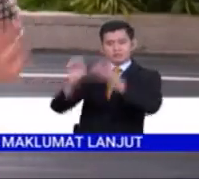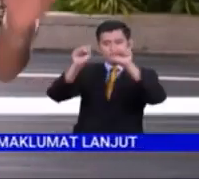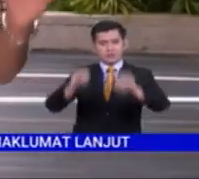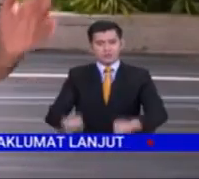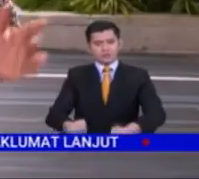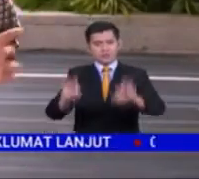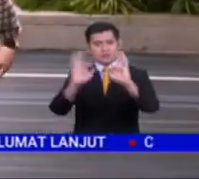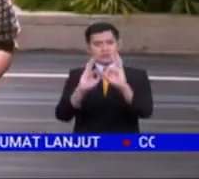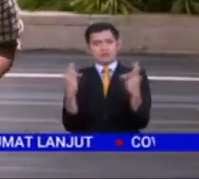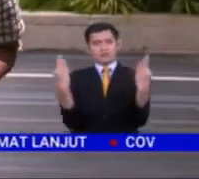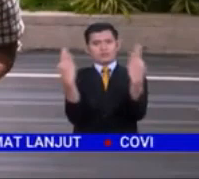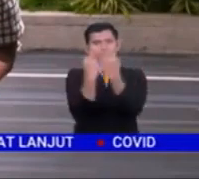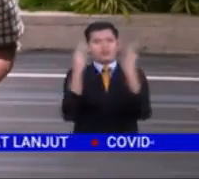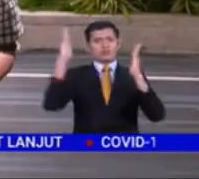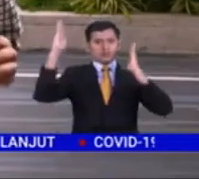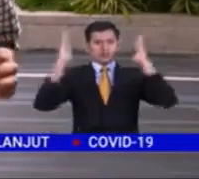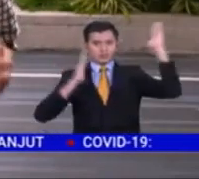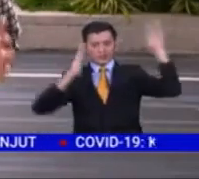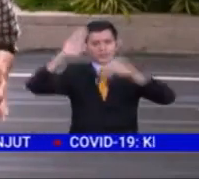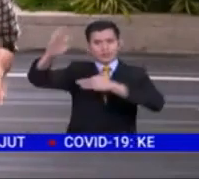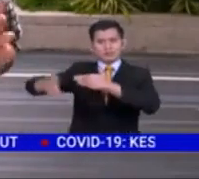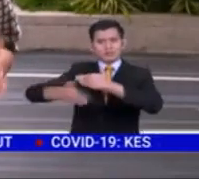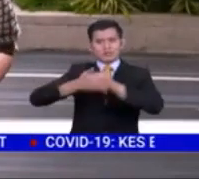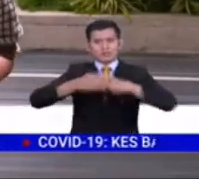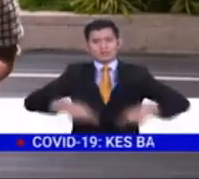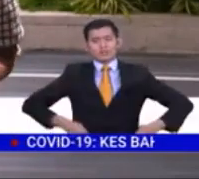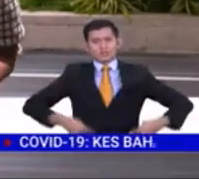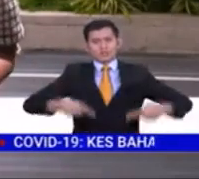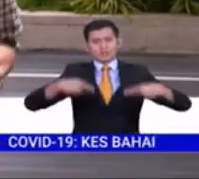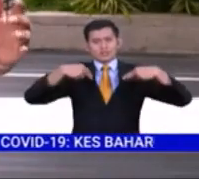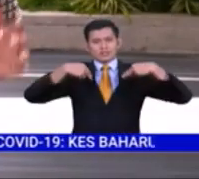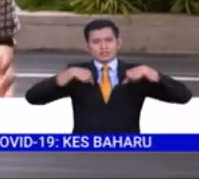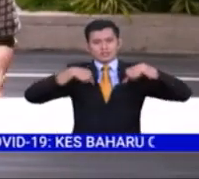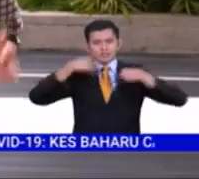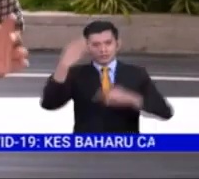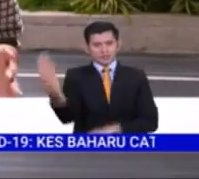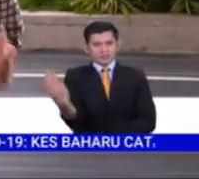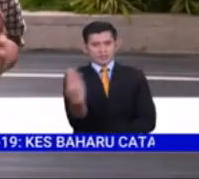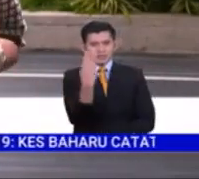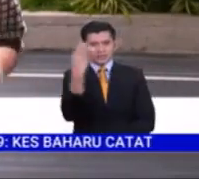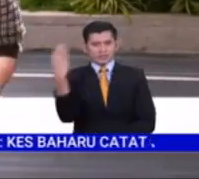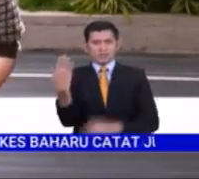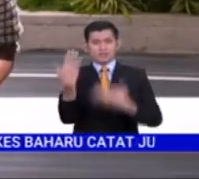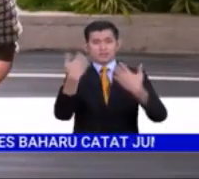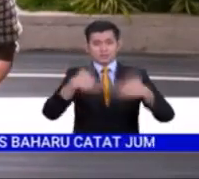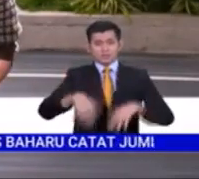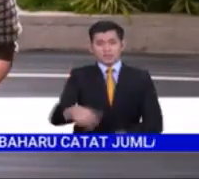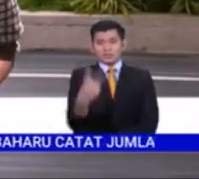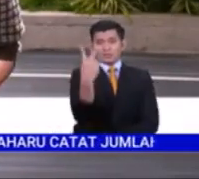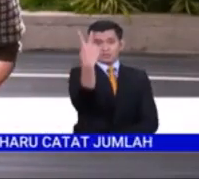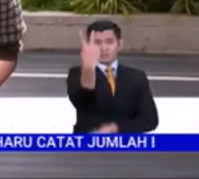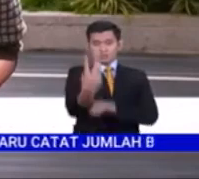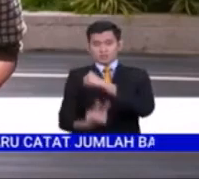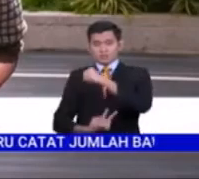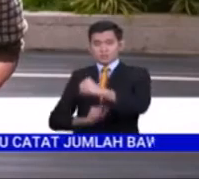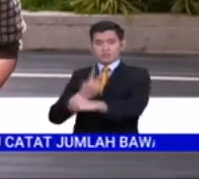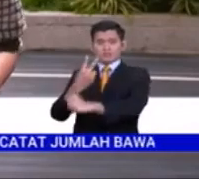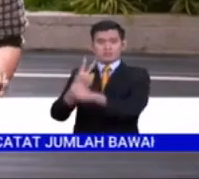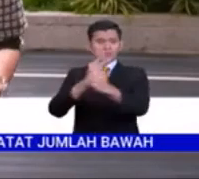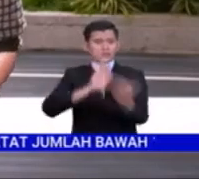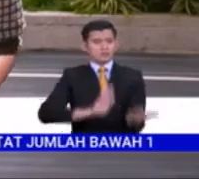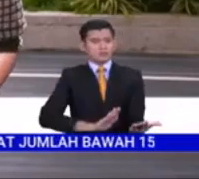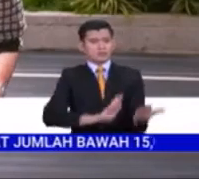Malaysia kembali semula kepada kehidupan yang hampir normal selepas hampir 2 tahun berperang dengan